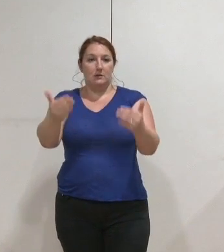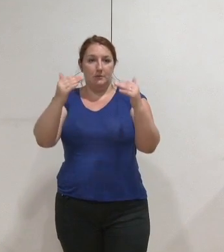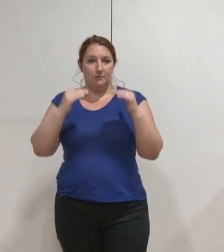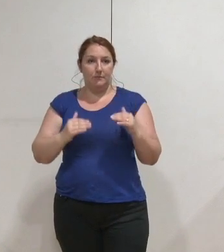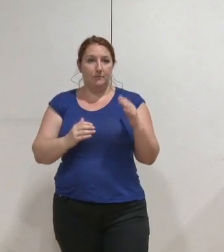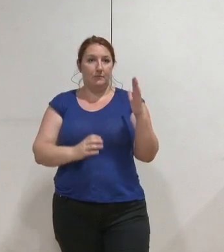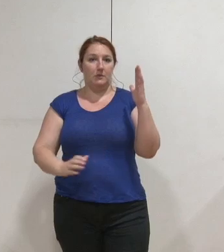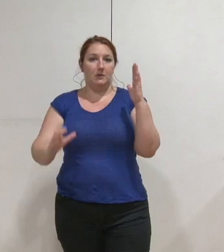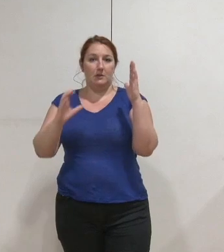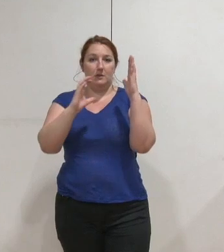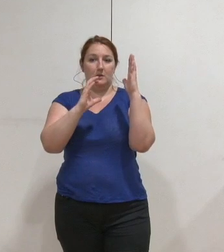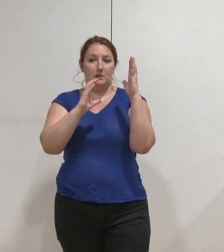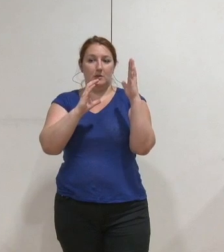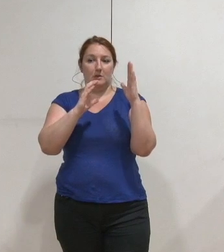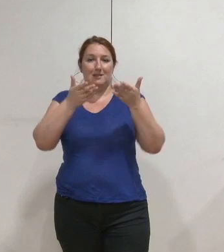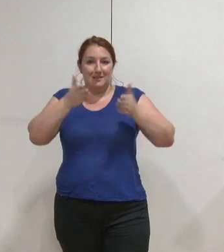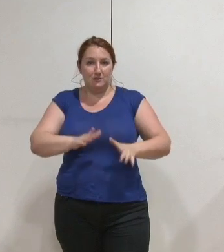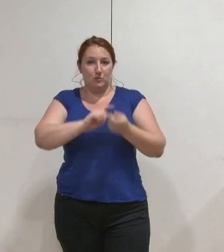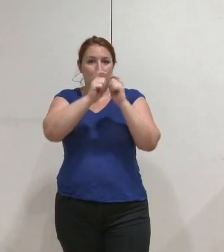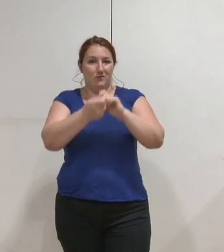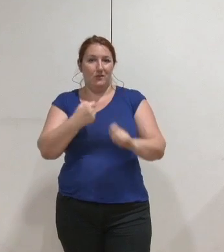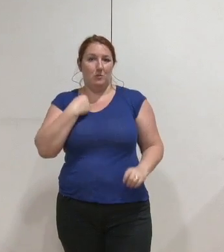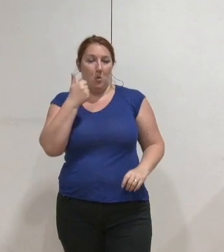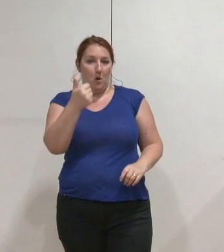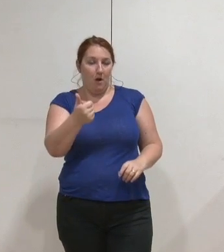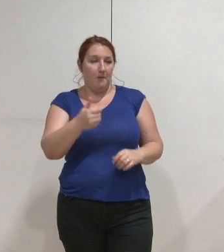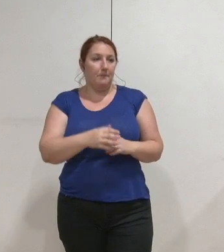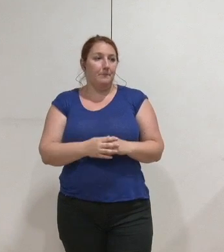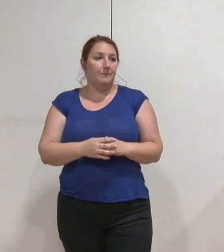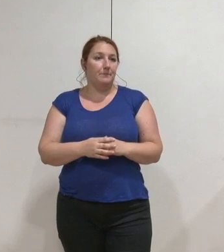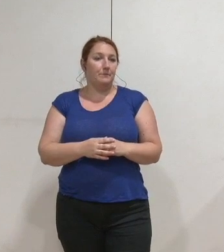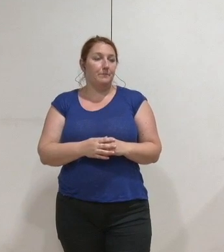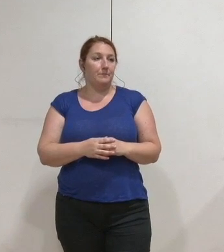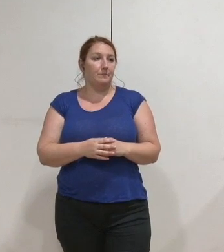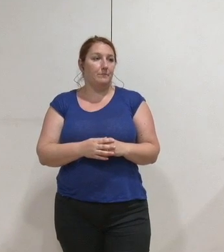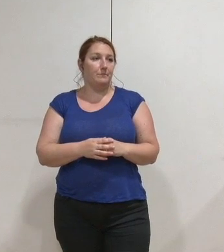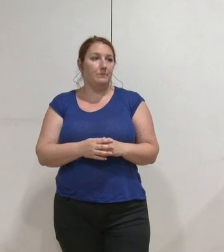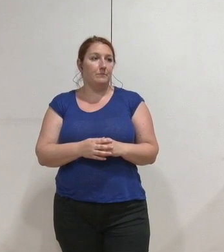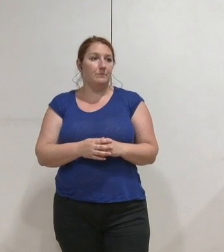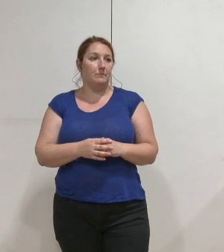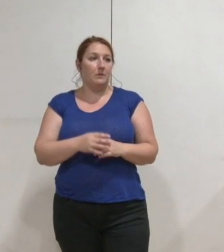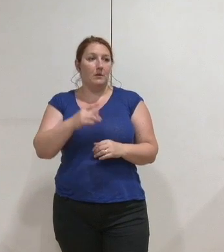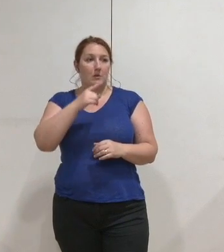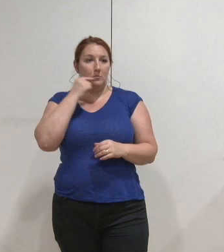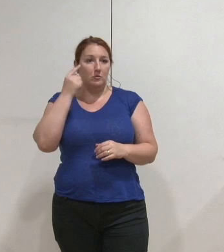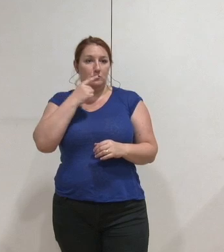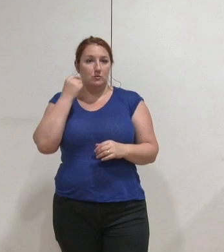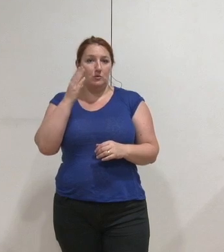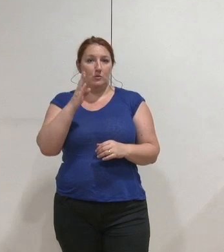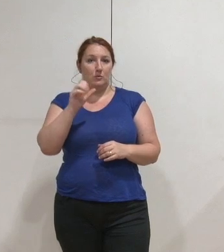à la décision modificative numéro 1 et c'est l'occasion de souhaiter la bienvenue à Monsieur